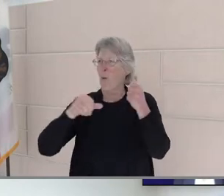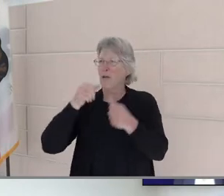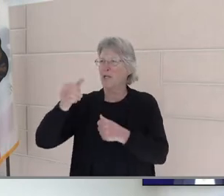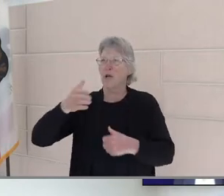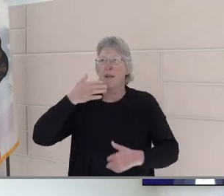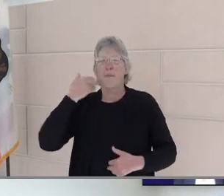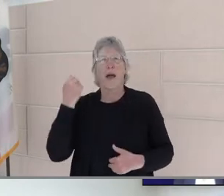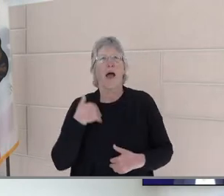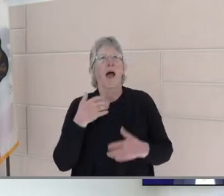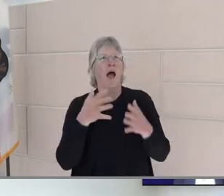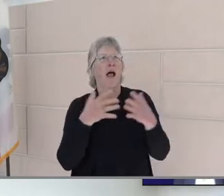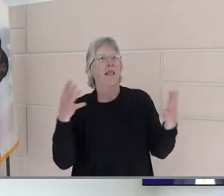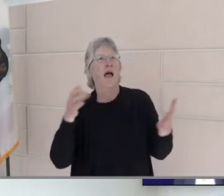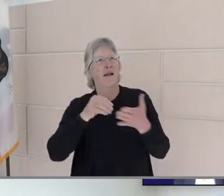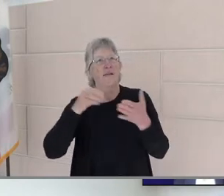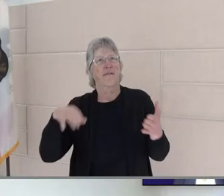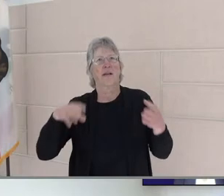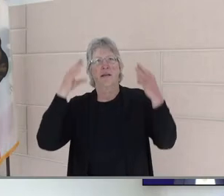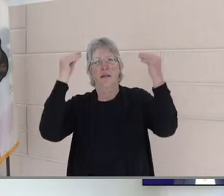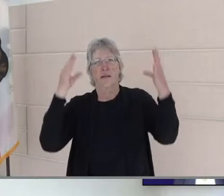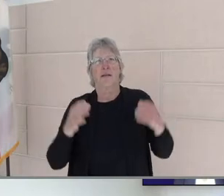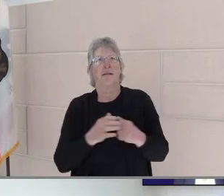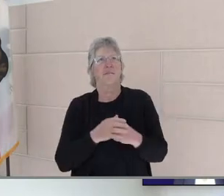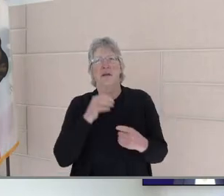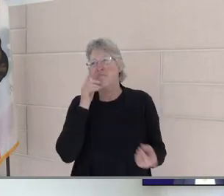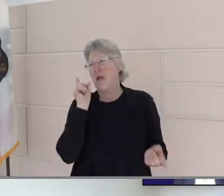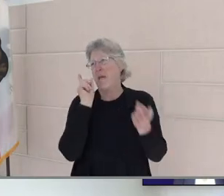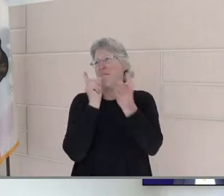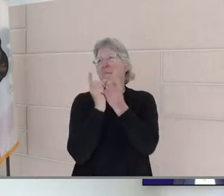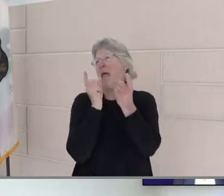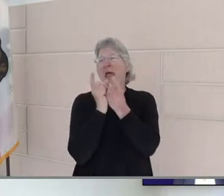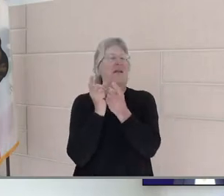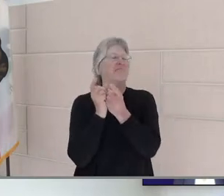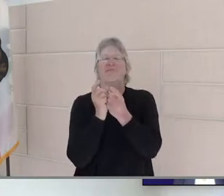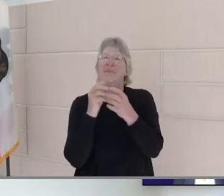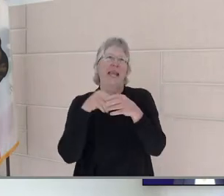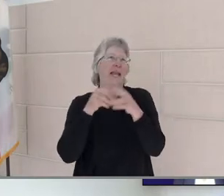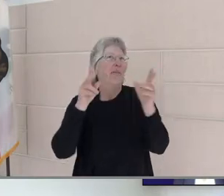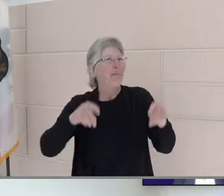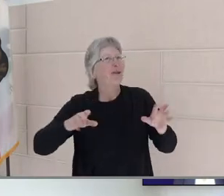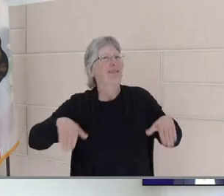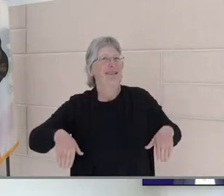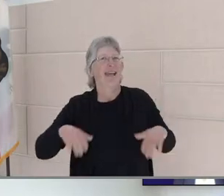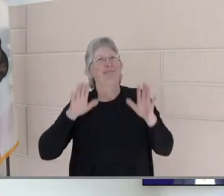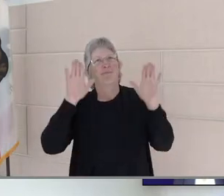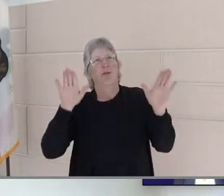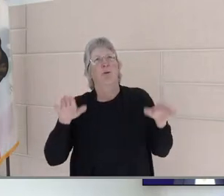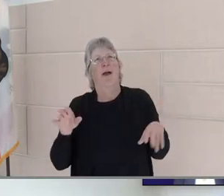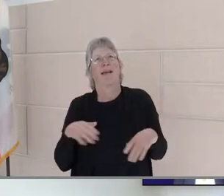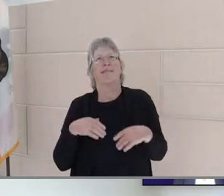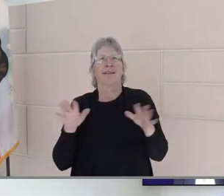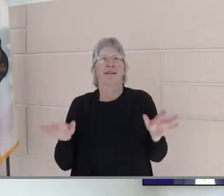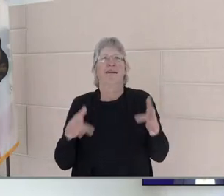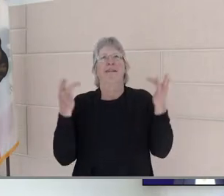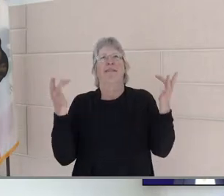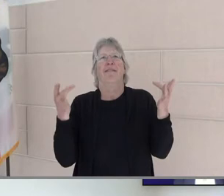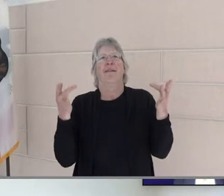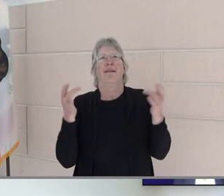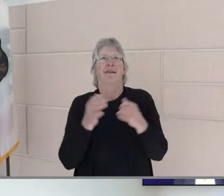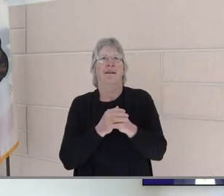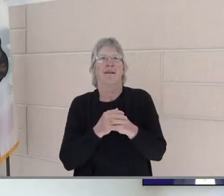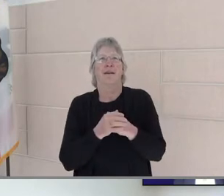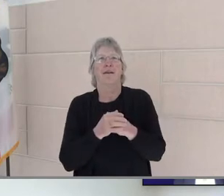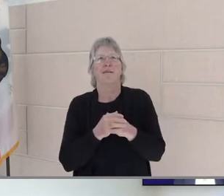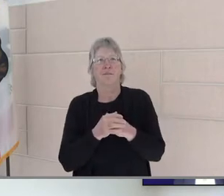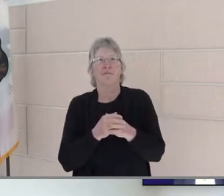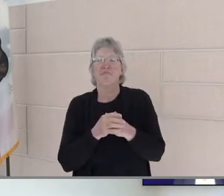ធ្វើរបៀបនេះគឺថាដើម្បីឲ្យយើងរៀនស្គាល់គ្នាទៅវិញទៅមកពីព្រោះអីសិស្សខ្លះអត់ទាន់ទាំងបានស្គាល់គ្រូបង្រៀនរបស់ខ្លួនផងដោយមូលហេតុ